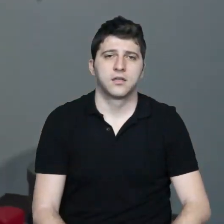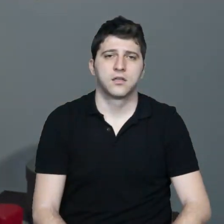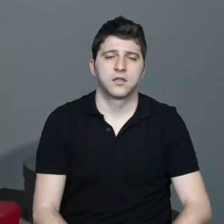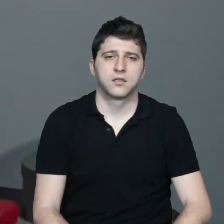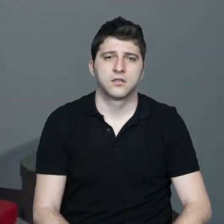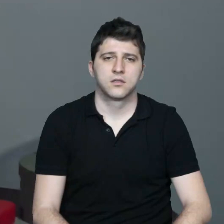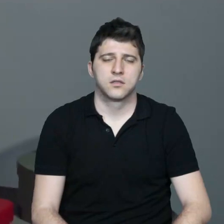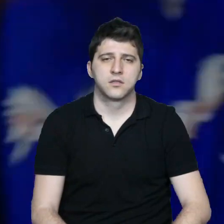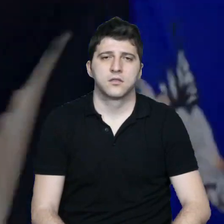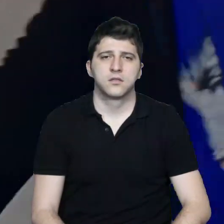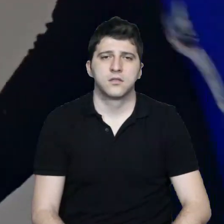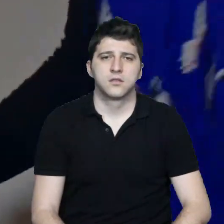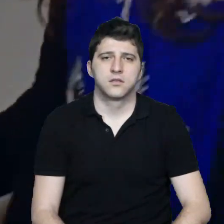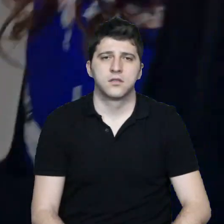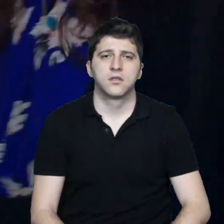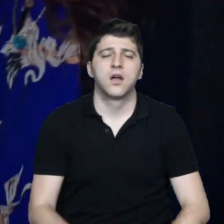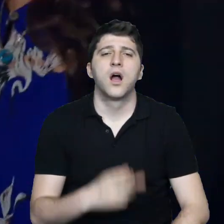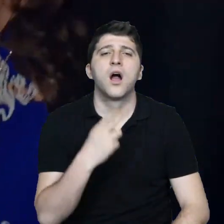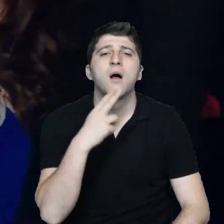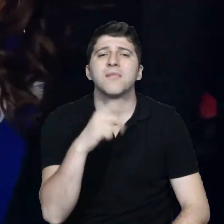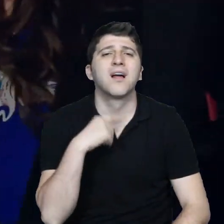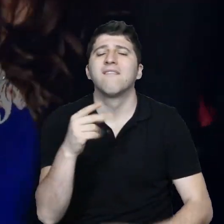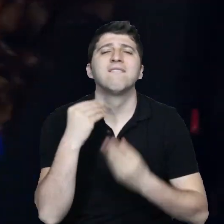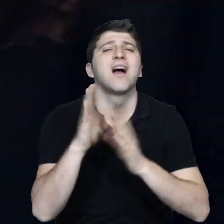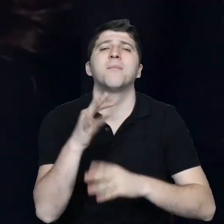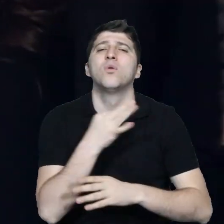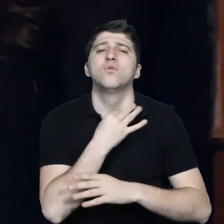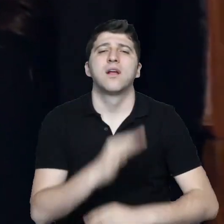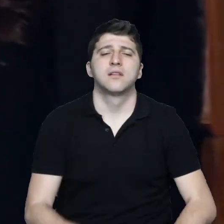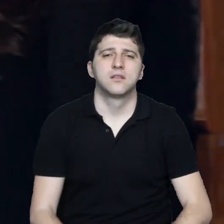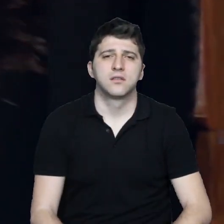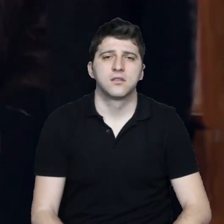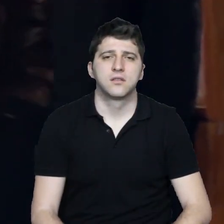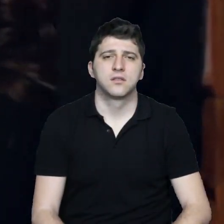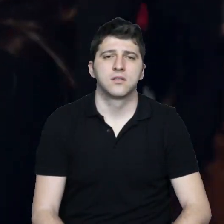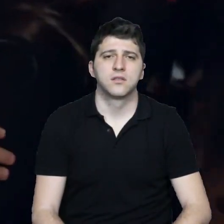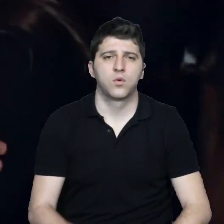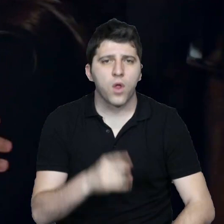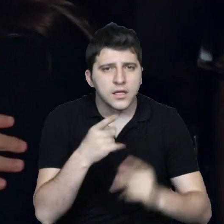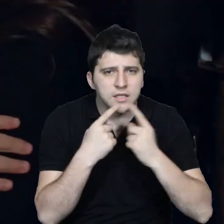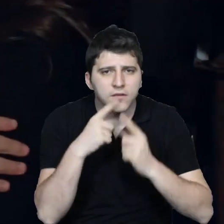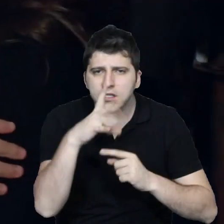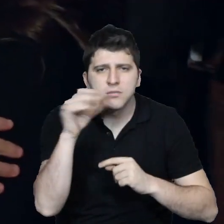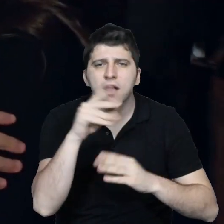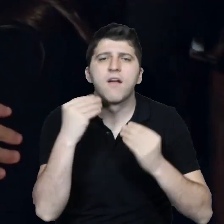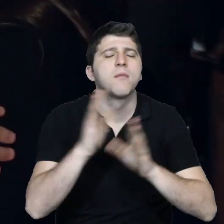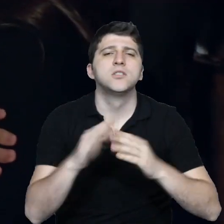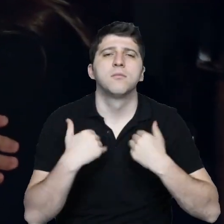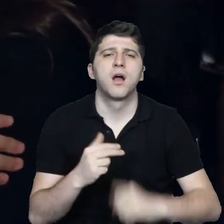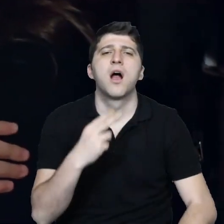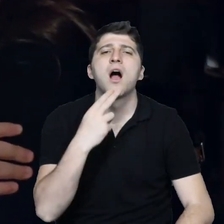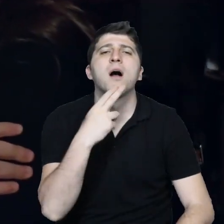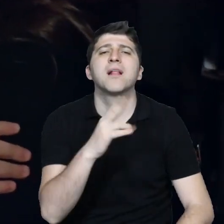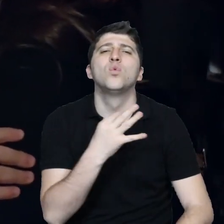Bir odaya soktu onu. Abla, beni onlara verme lütfen. Sarıldı Aysu'ya. Nasıl söz o? Seni kimseye vermeyeceğim.